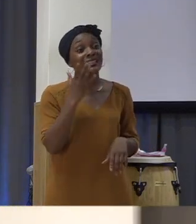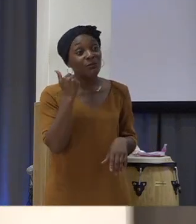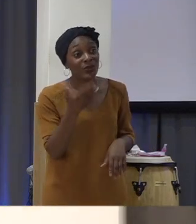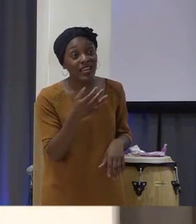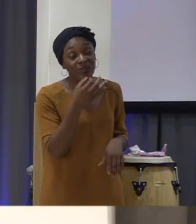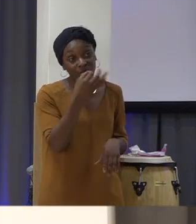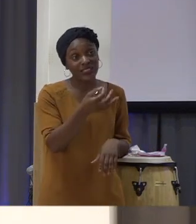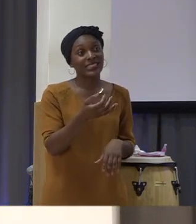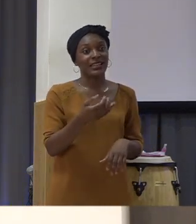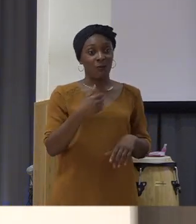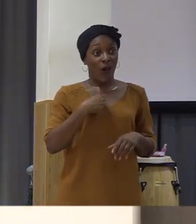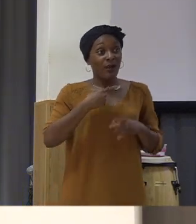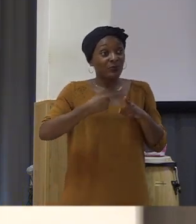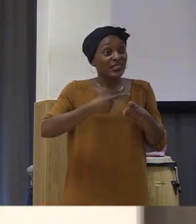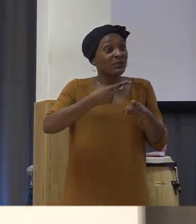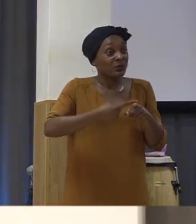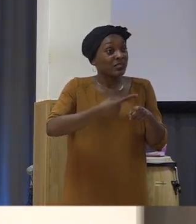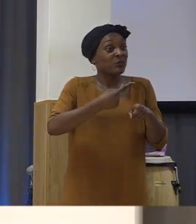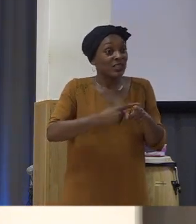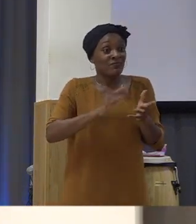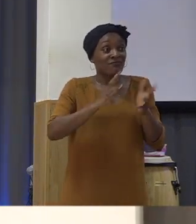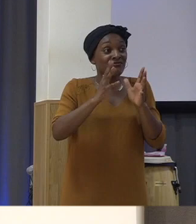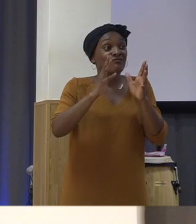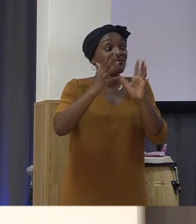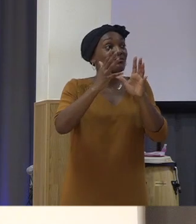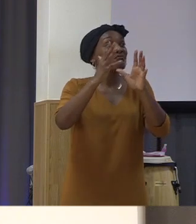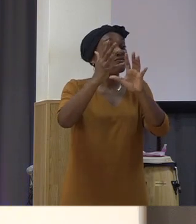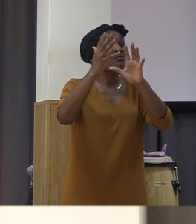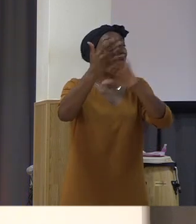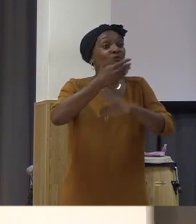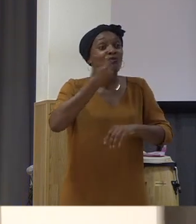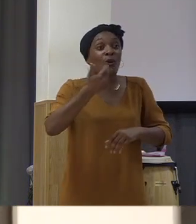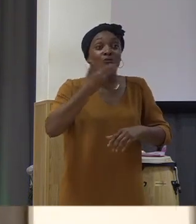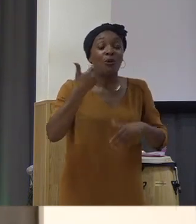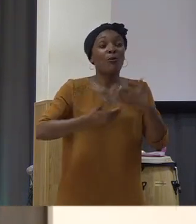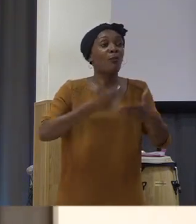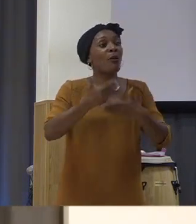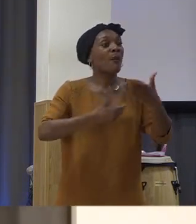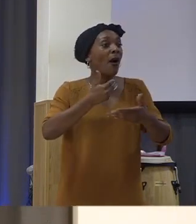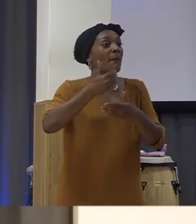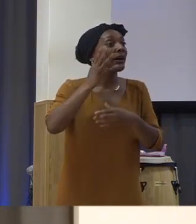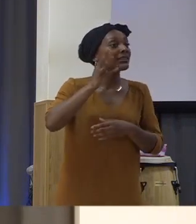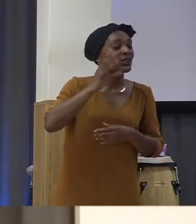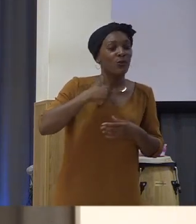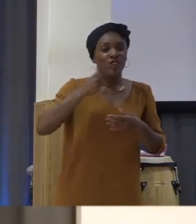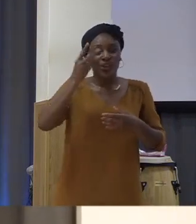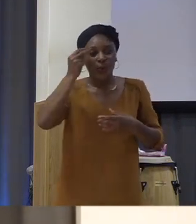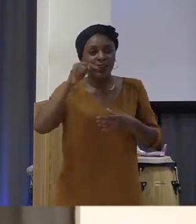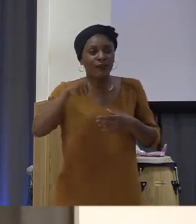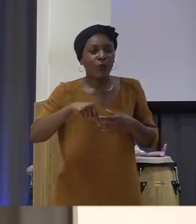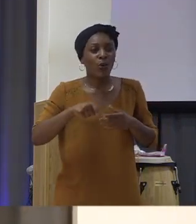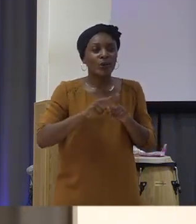cela, il y a eu une progression et j'ai cherché à m'améliorer. Vous voyez, au travers de la prédication, j'ai compris au bout d'un moment qu'il fallait